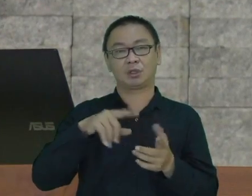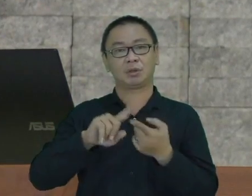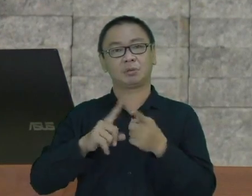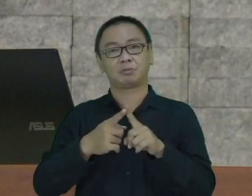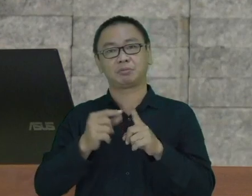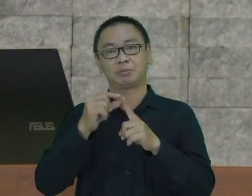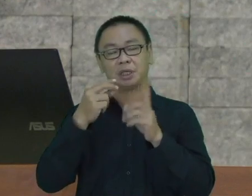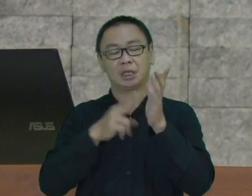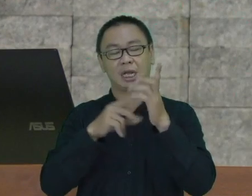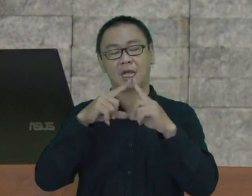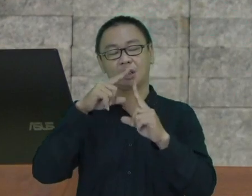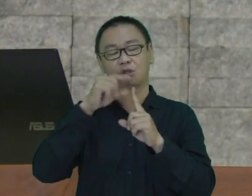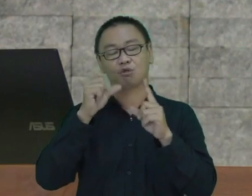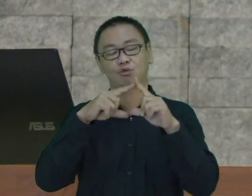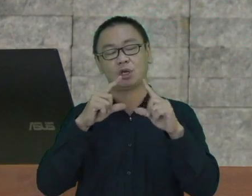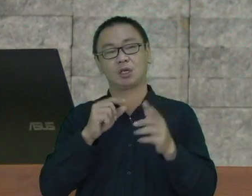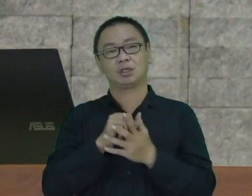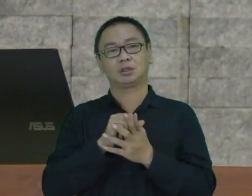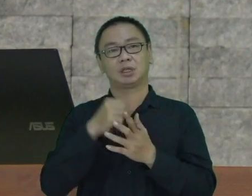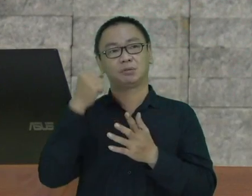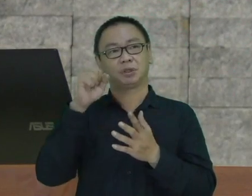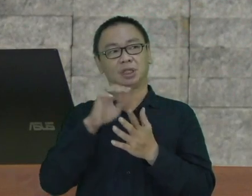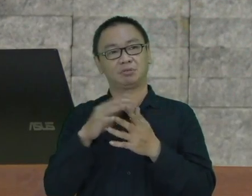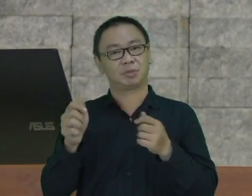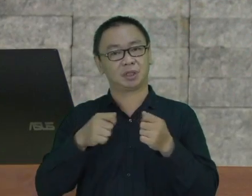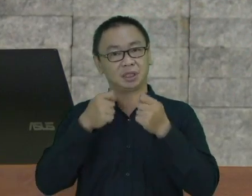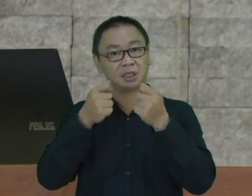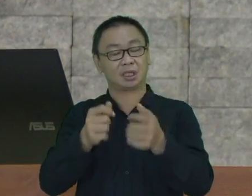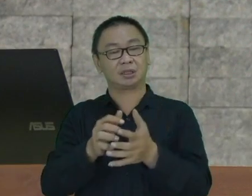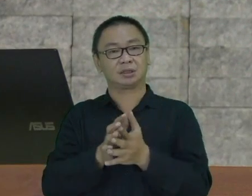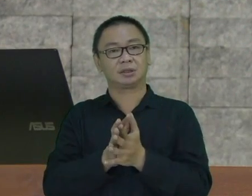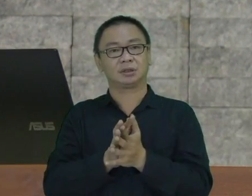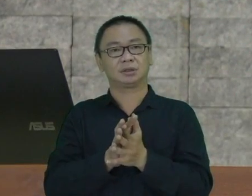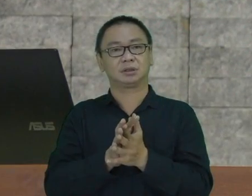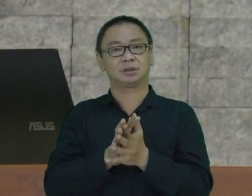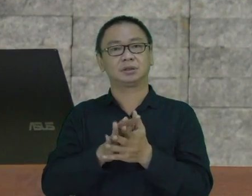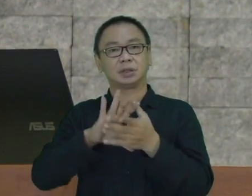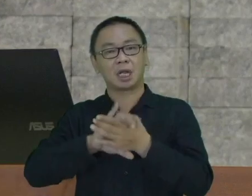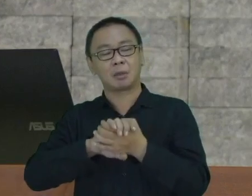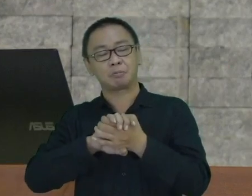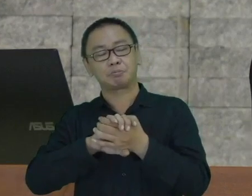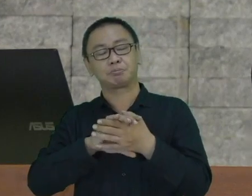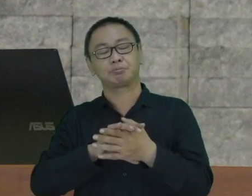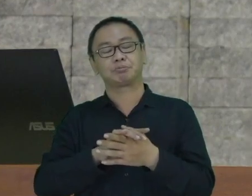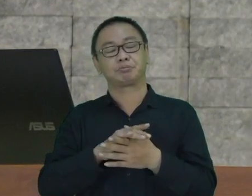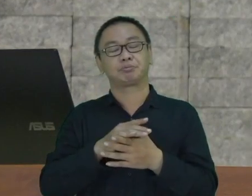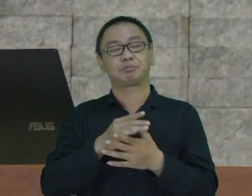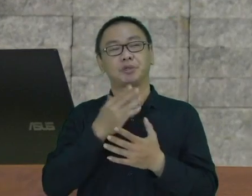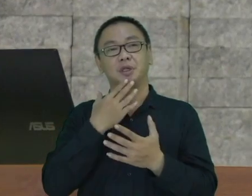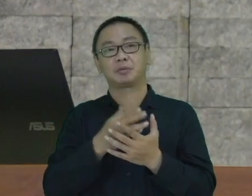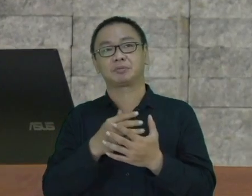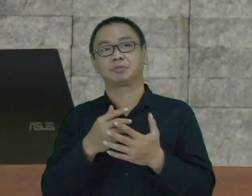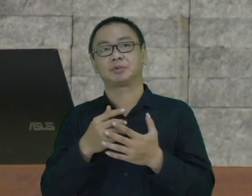penatua tidak dapat memberikan salam kepada saudara, tetapi saya menyampaikan salam dari